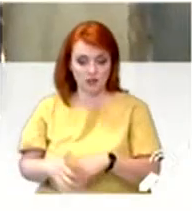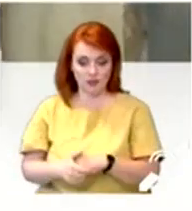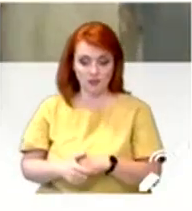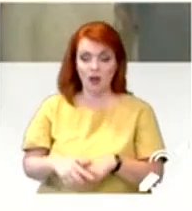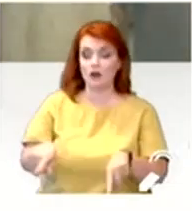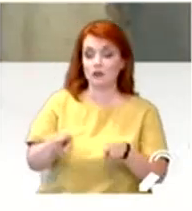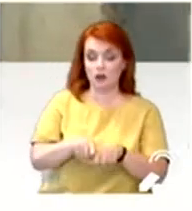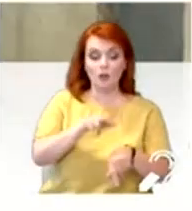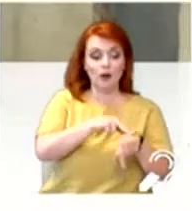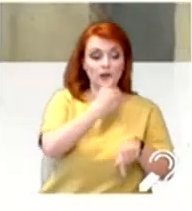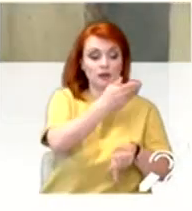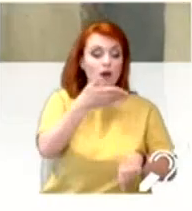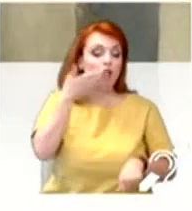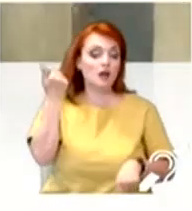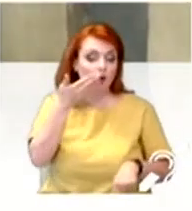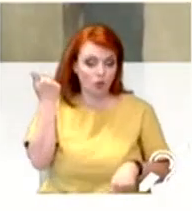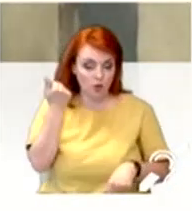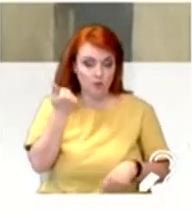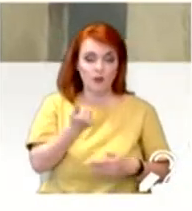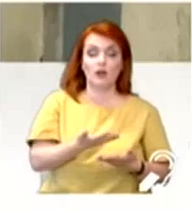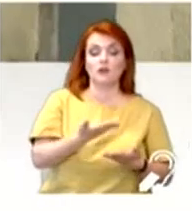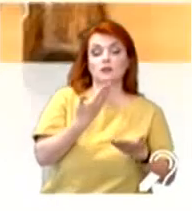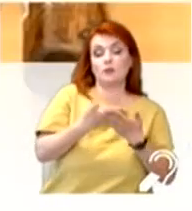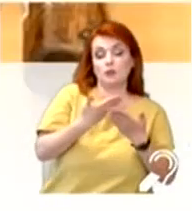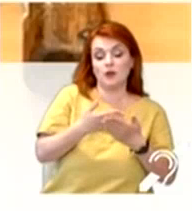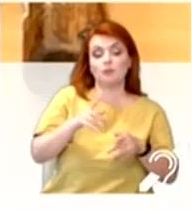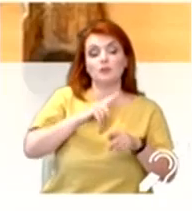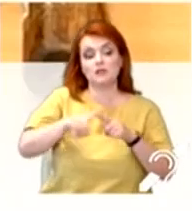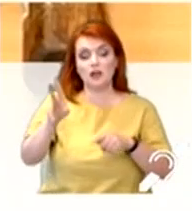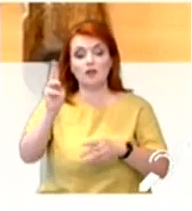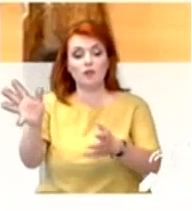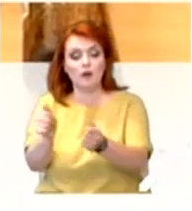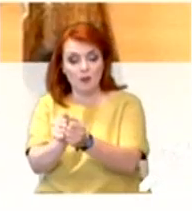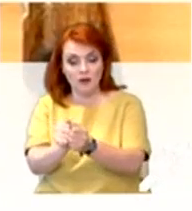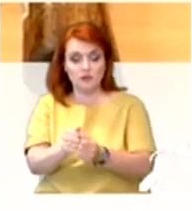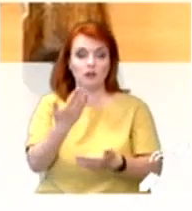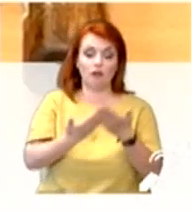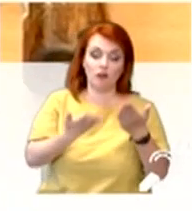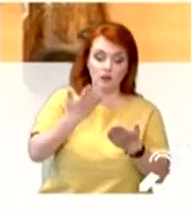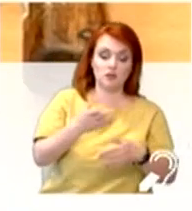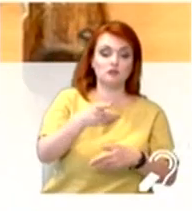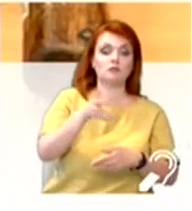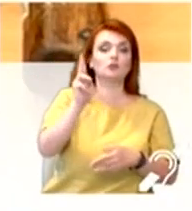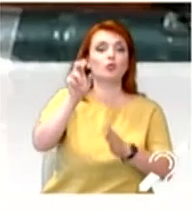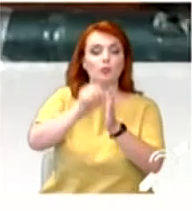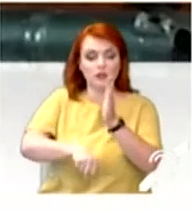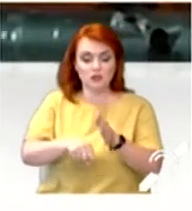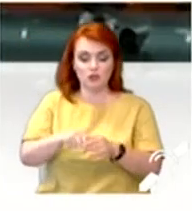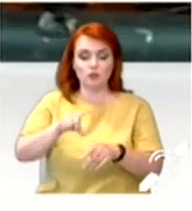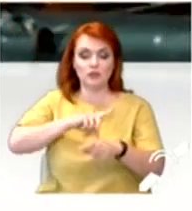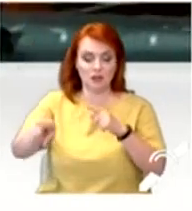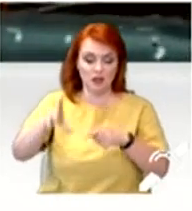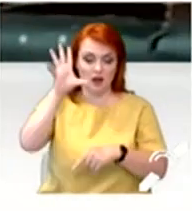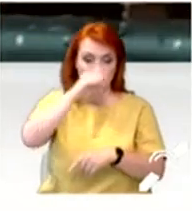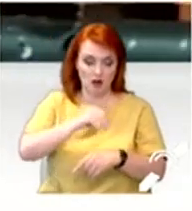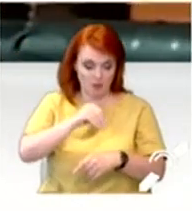comiterea infracțiunilor, atât în țară cât și în străinătate. Nu este ușor să obții un permis de armă de foc. Trebuie îndeplinită o serie